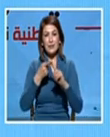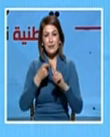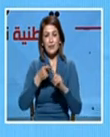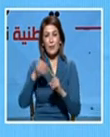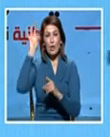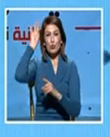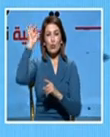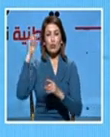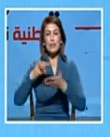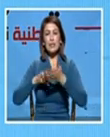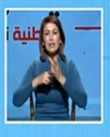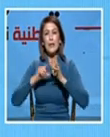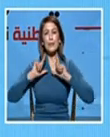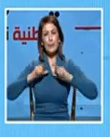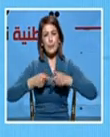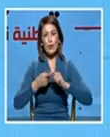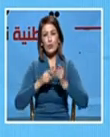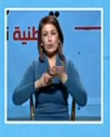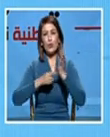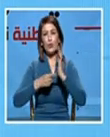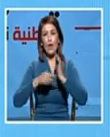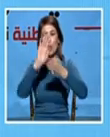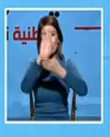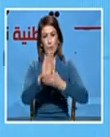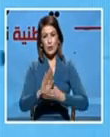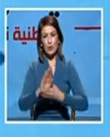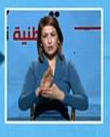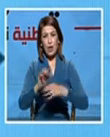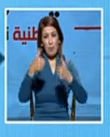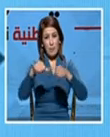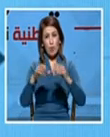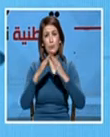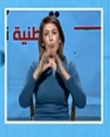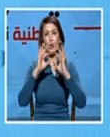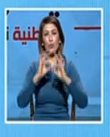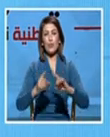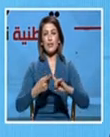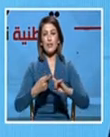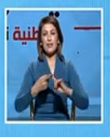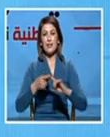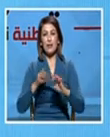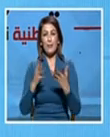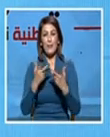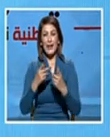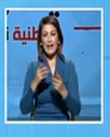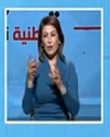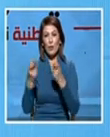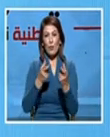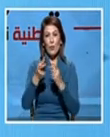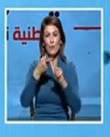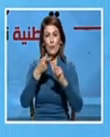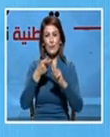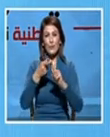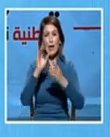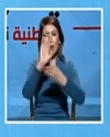الدوله توفر الوقايه لمنظوريها اللي يخدموا عندها واحنا حاولنا زادة من ناحيتنا احنا مش نوفروا الوقايه بالامكانيات